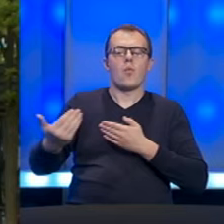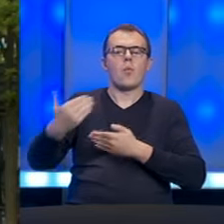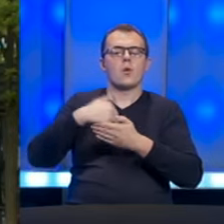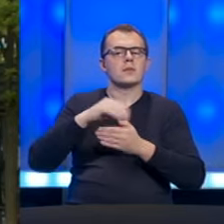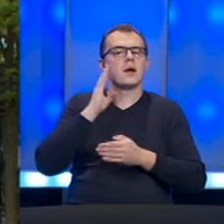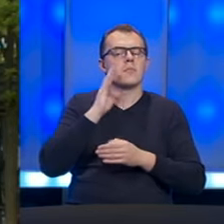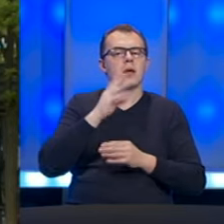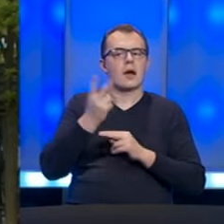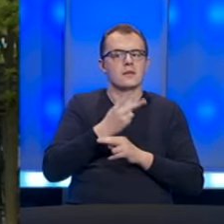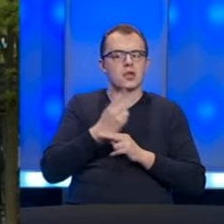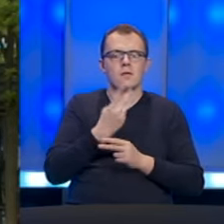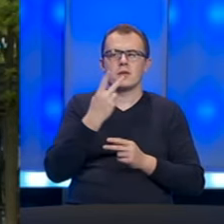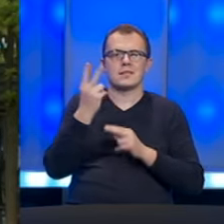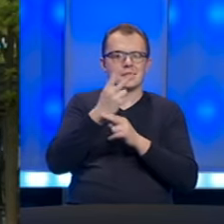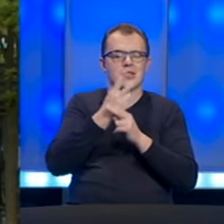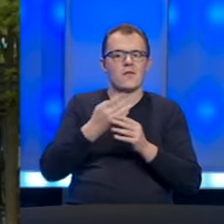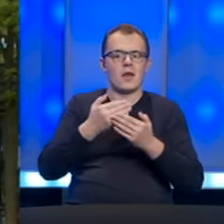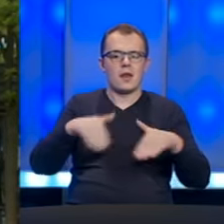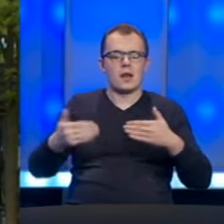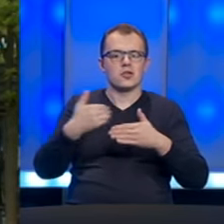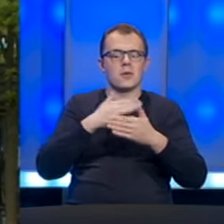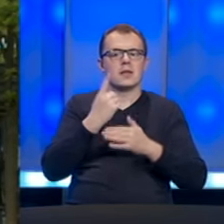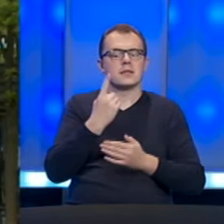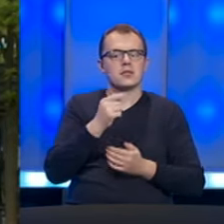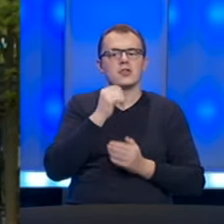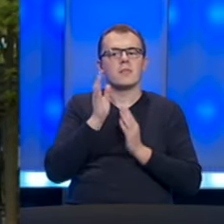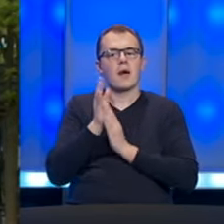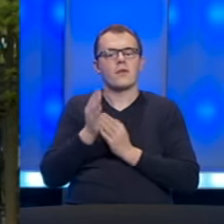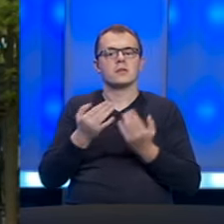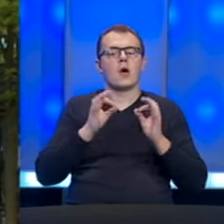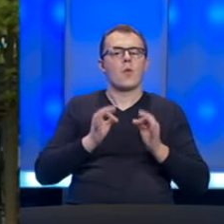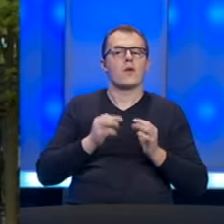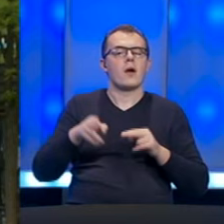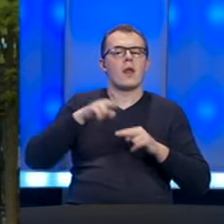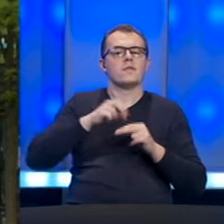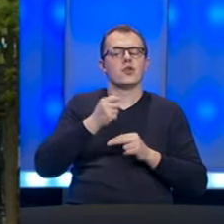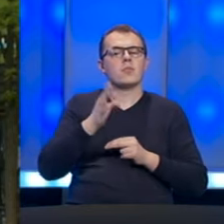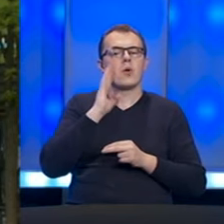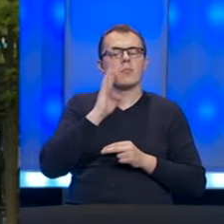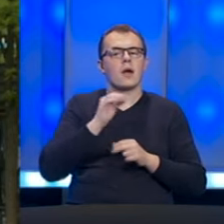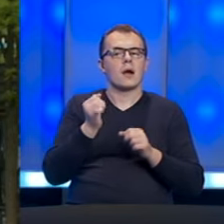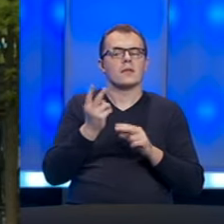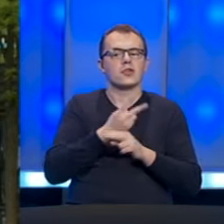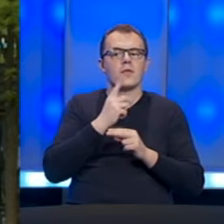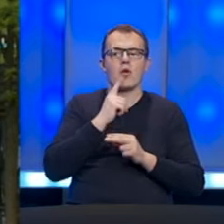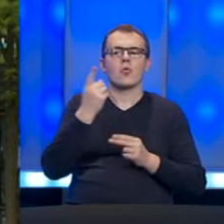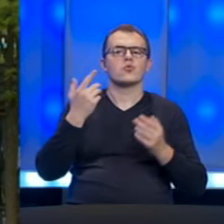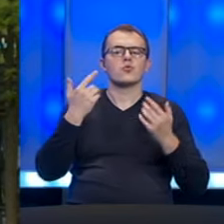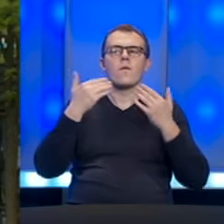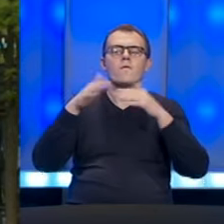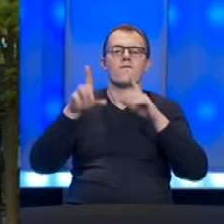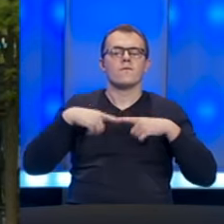BH državljana iz dijaspore na granične prijelaze Izačić i Maljevac, a upravo najveći broj BH državljana koji su u dijaspori je